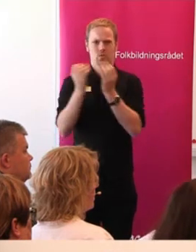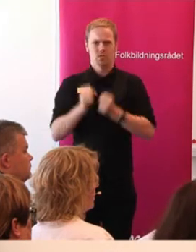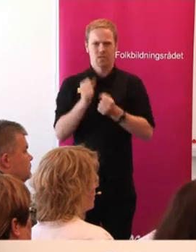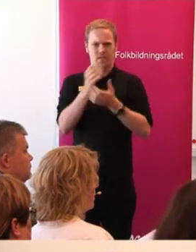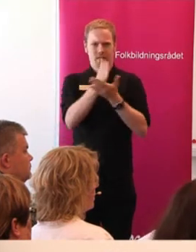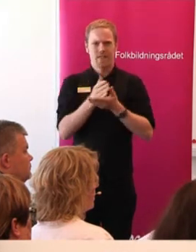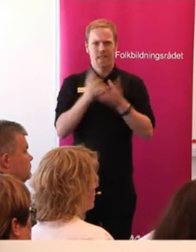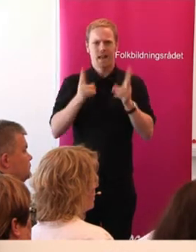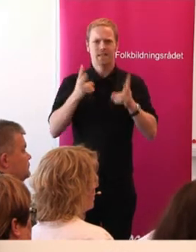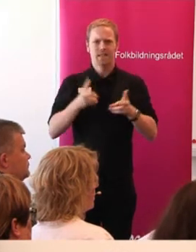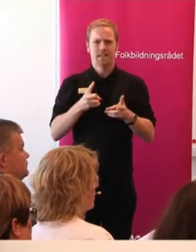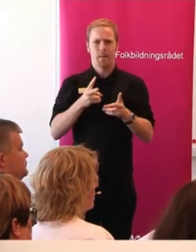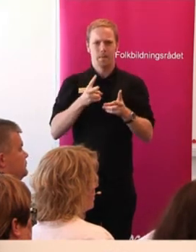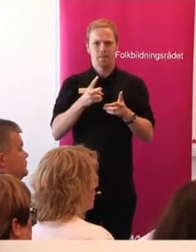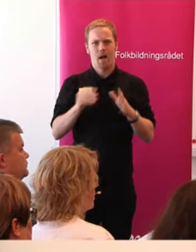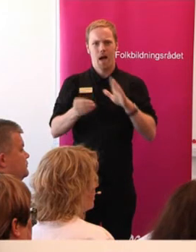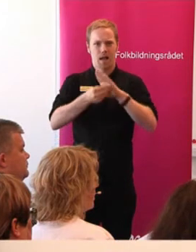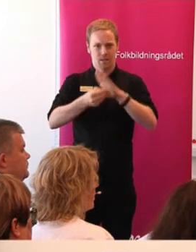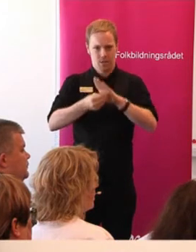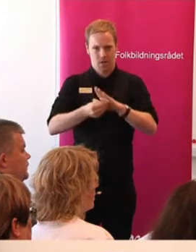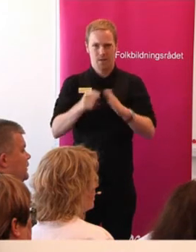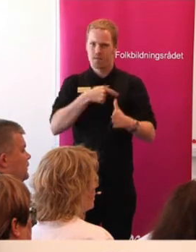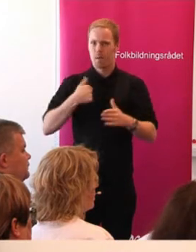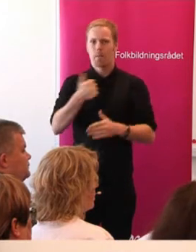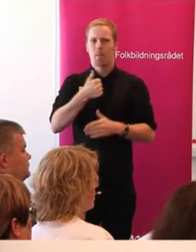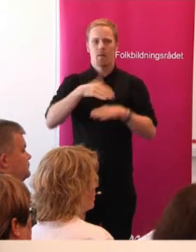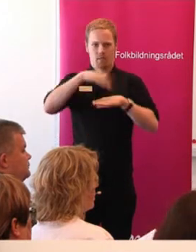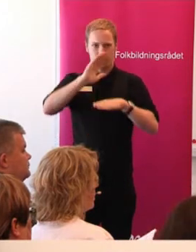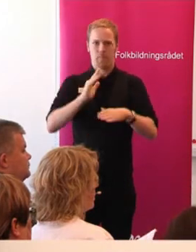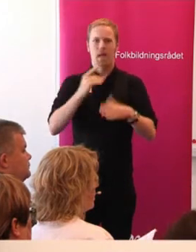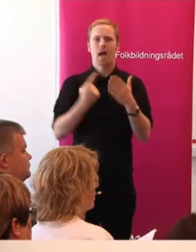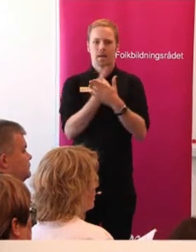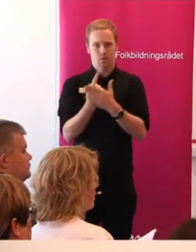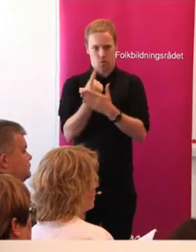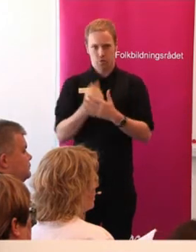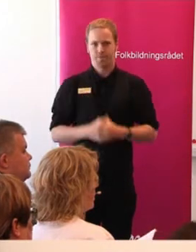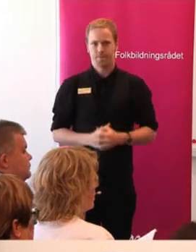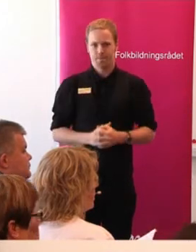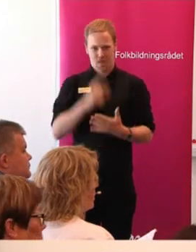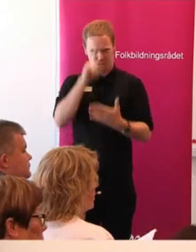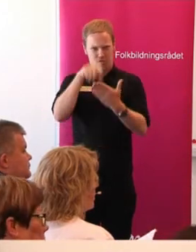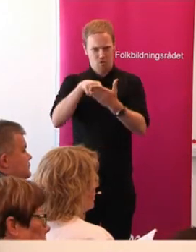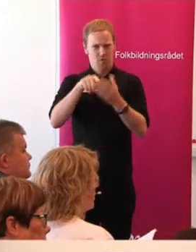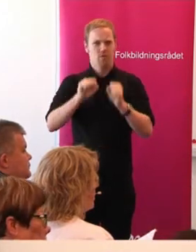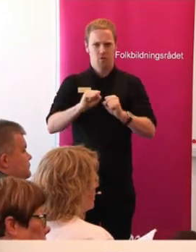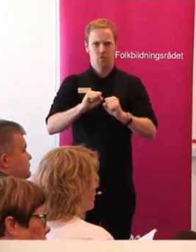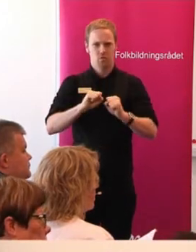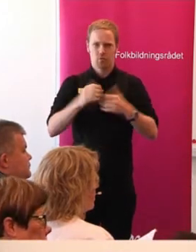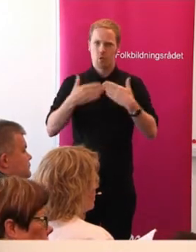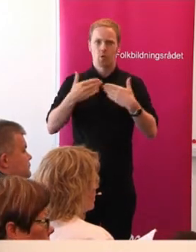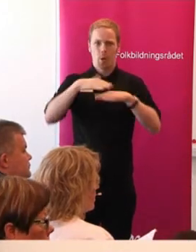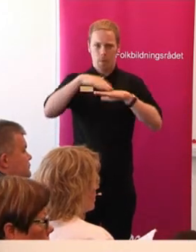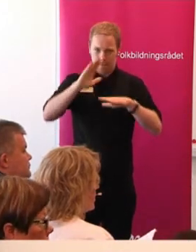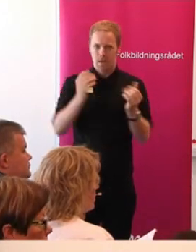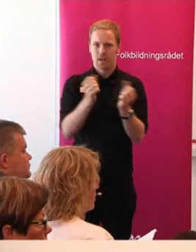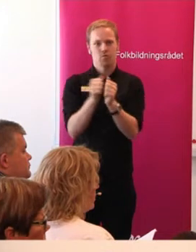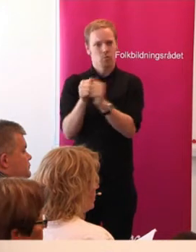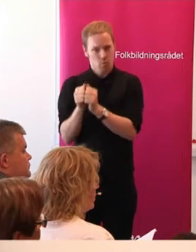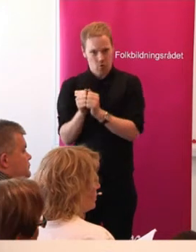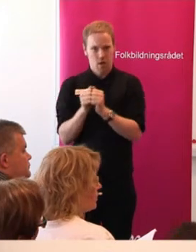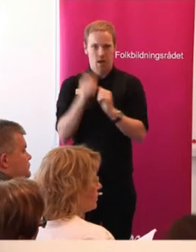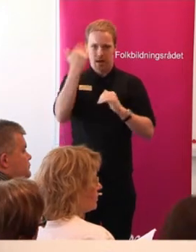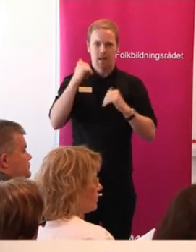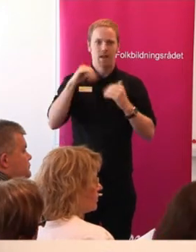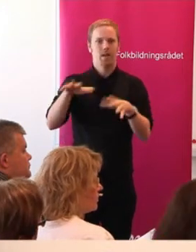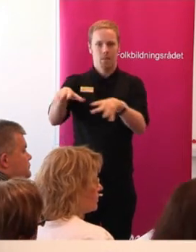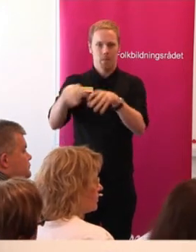Vi skulle alltså behöva ha mer resurser för att kunna göra mer och kunna ta emot fler. Vi